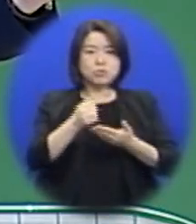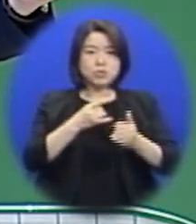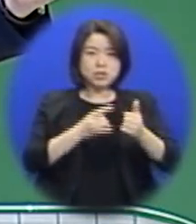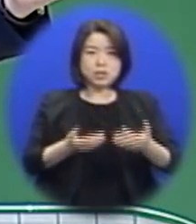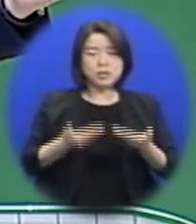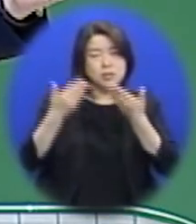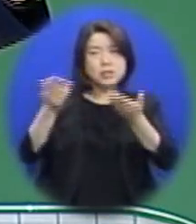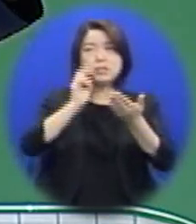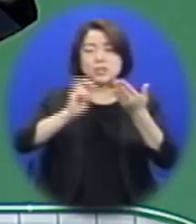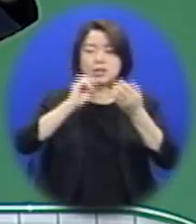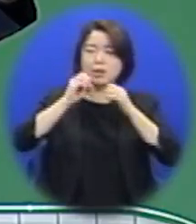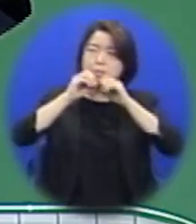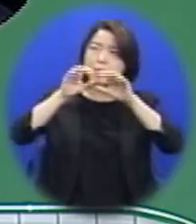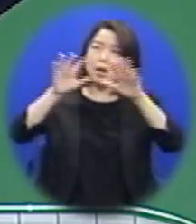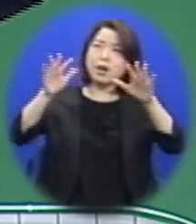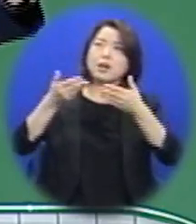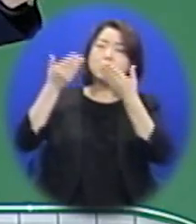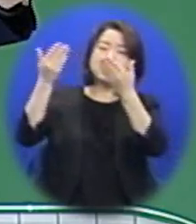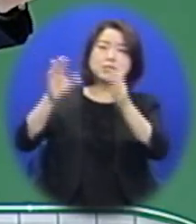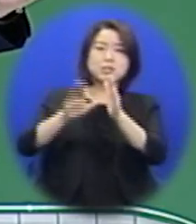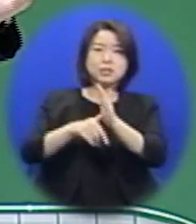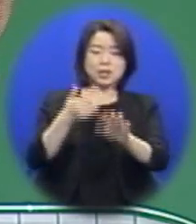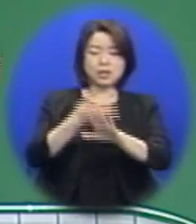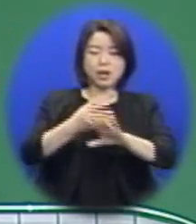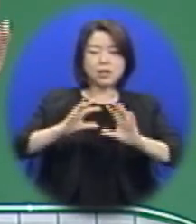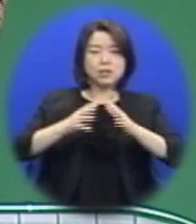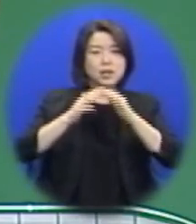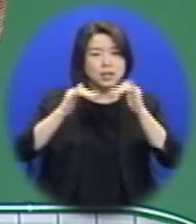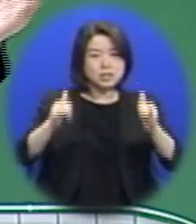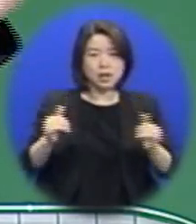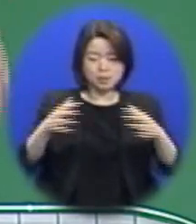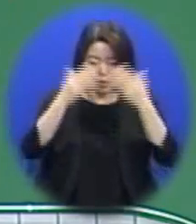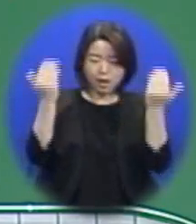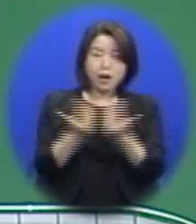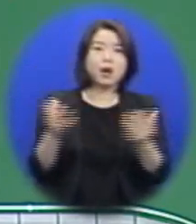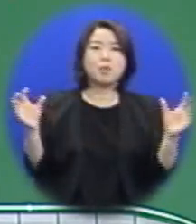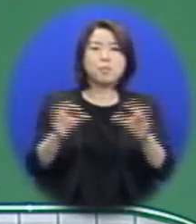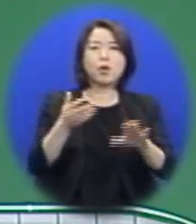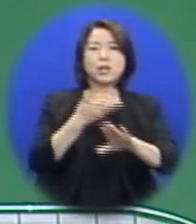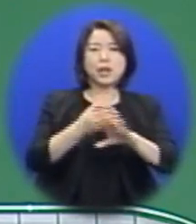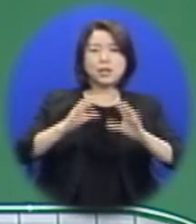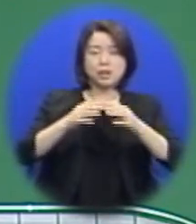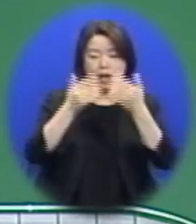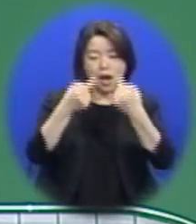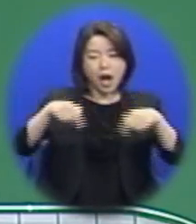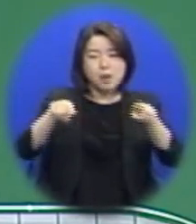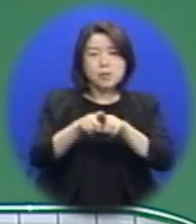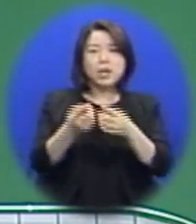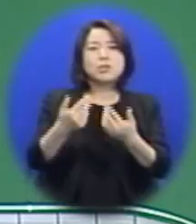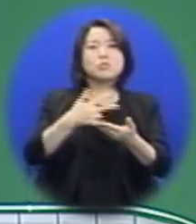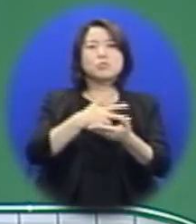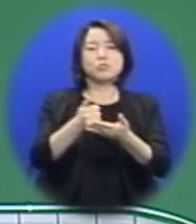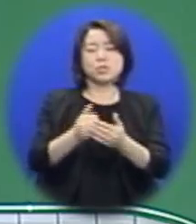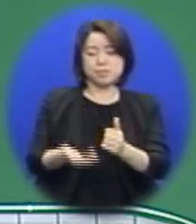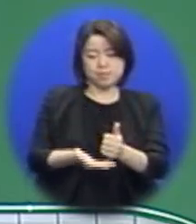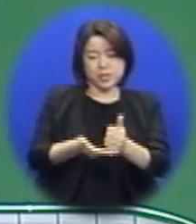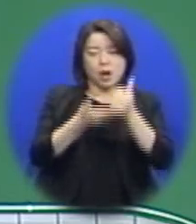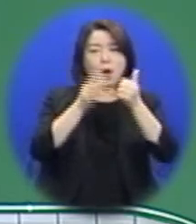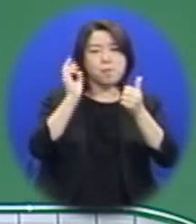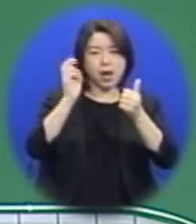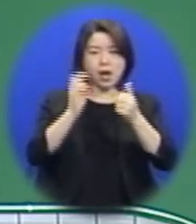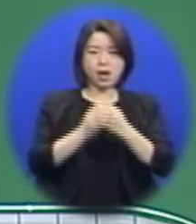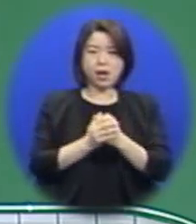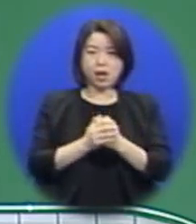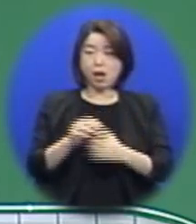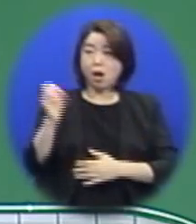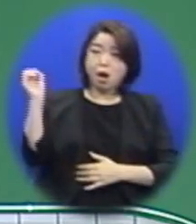퍼질 때에 뭇 백성이 다 모이고 뭇 나라가 함께 주를 섬길 것이다. 갑자기 도대체